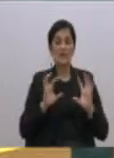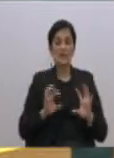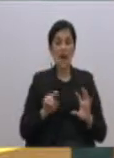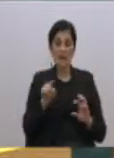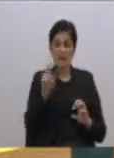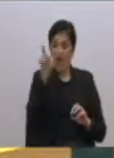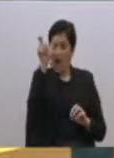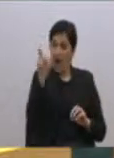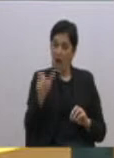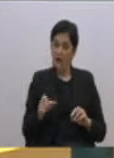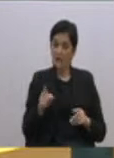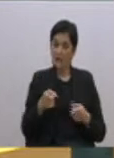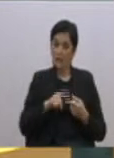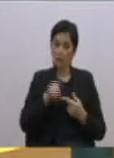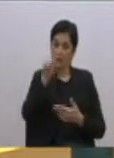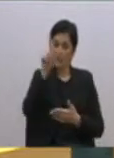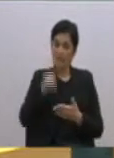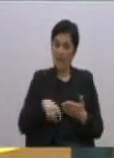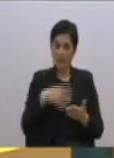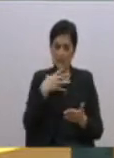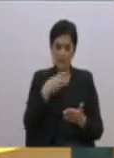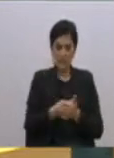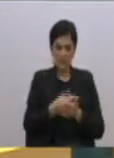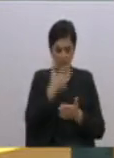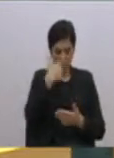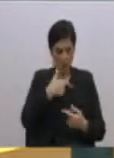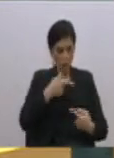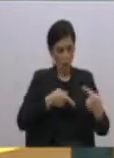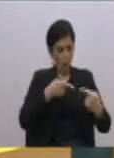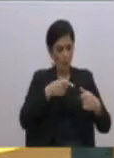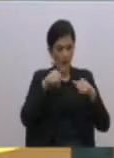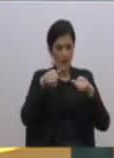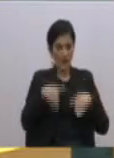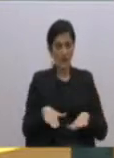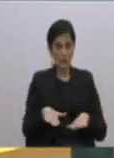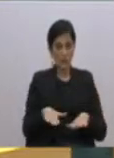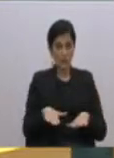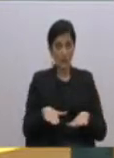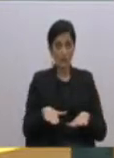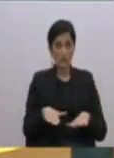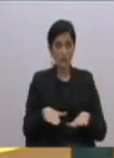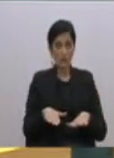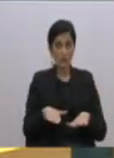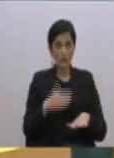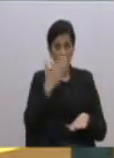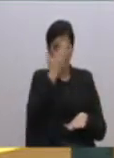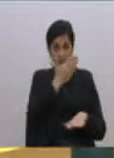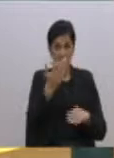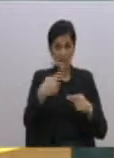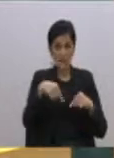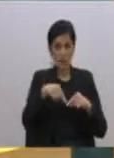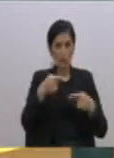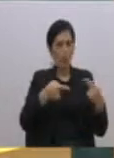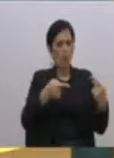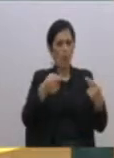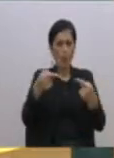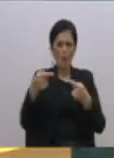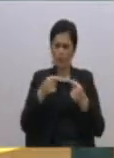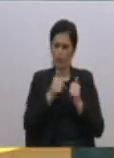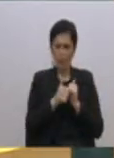Sahep, Romasat, nu am dobit, sa kuthari conflictiv, e zgadat, scuetas. Sa zogadat, vaši conflictiv, e colut, sa